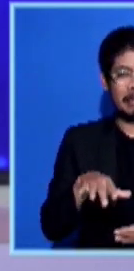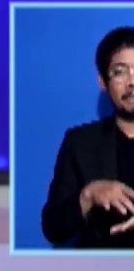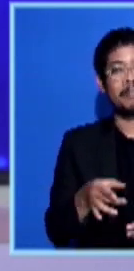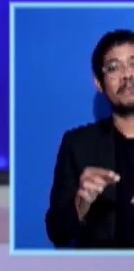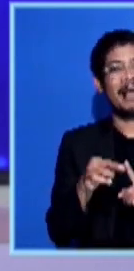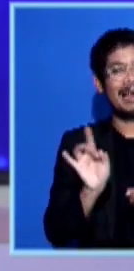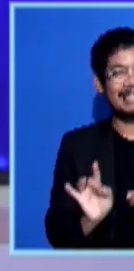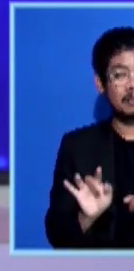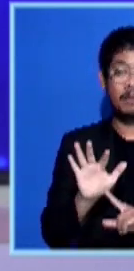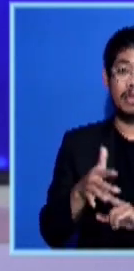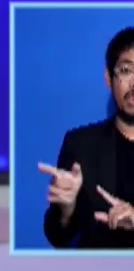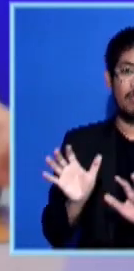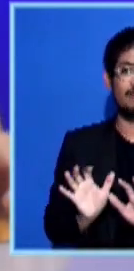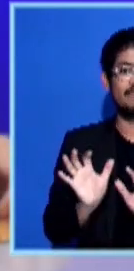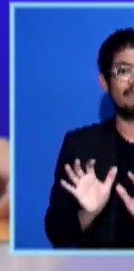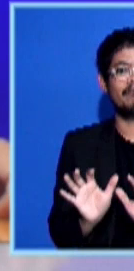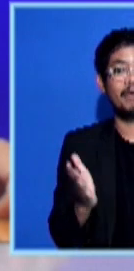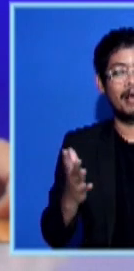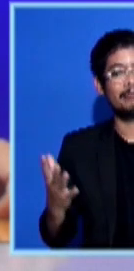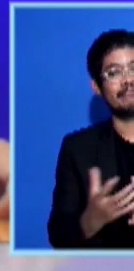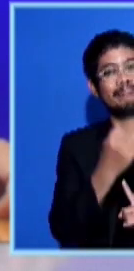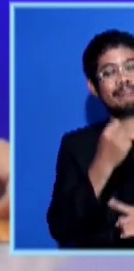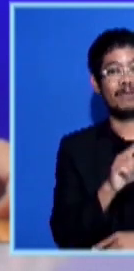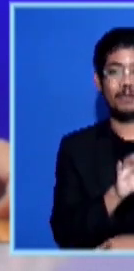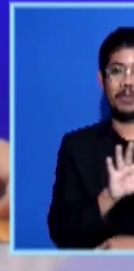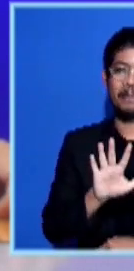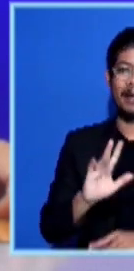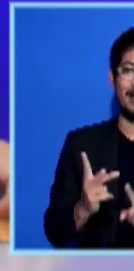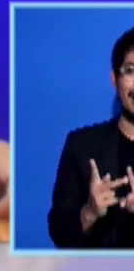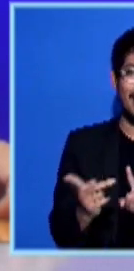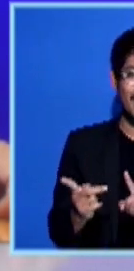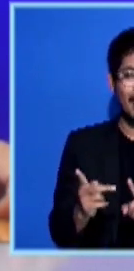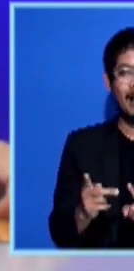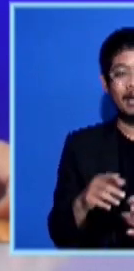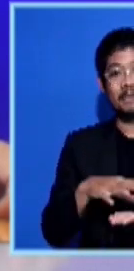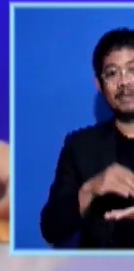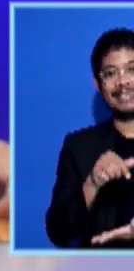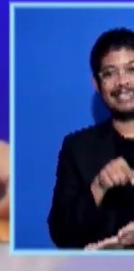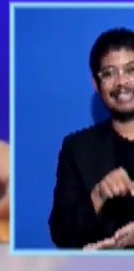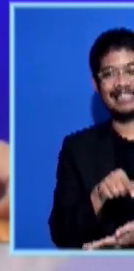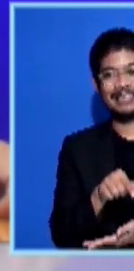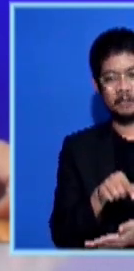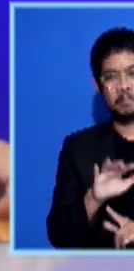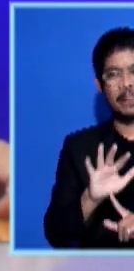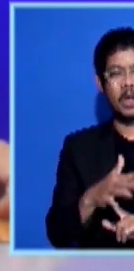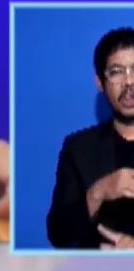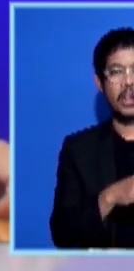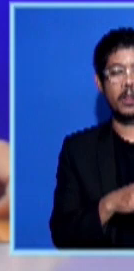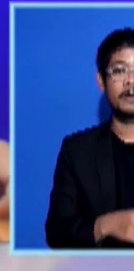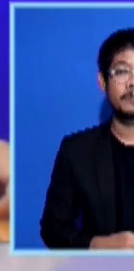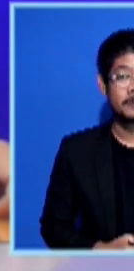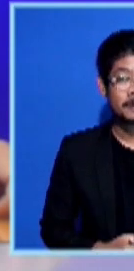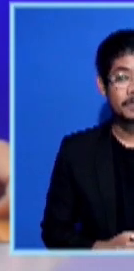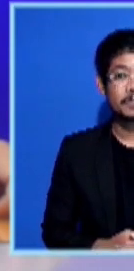Fitri 1445 Hijriah di Gumuk Pasir Barcan Parang Tritis. Sebagian umat yang datang bahkan berasal dari